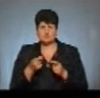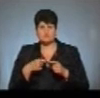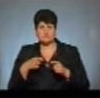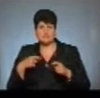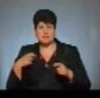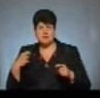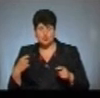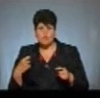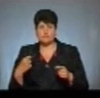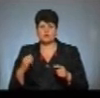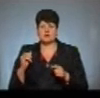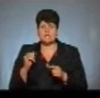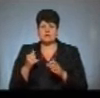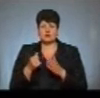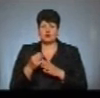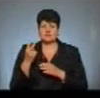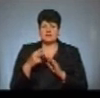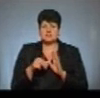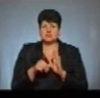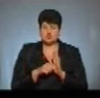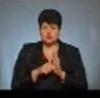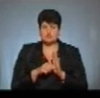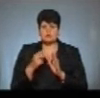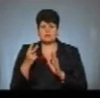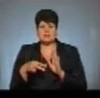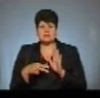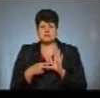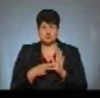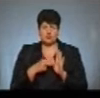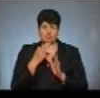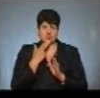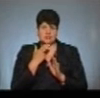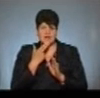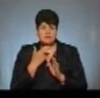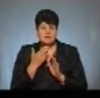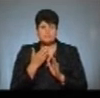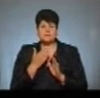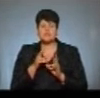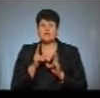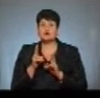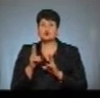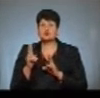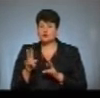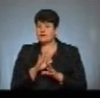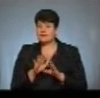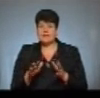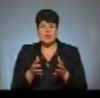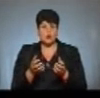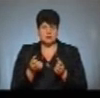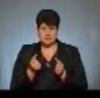відтерміновано, скажімо, до 26, а то й 27 червня. Хто не